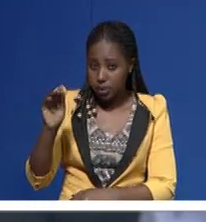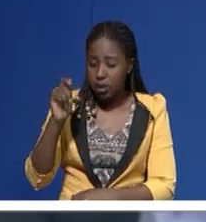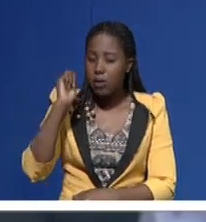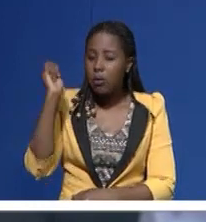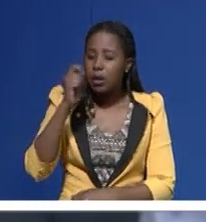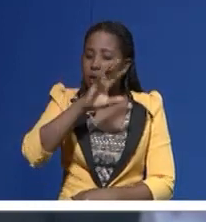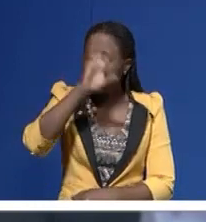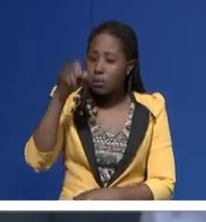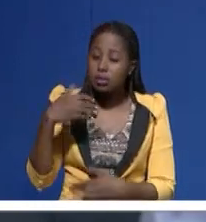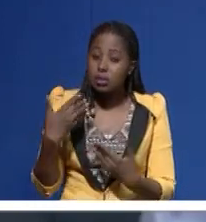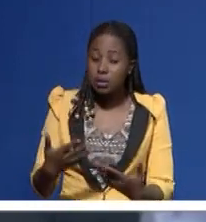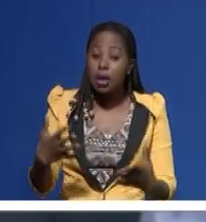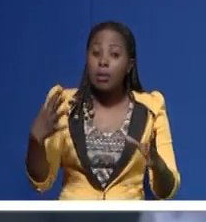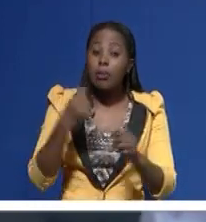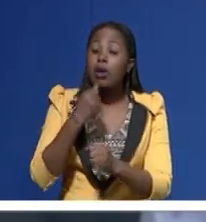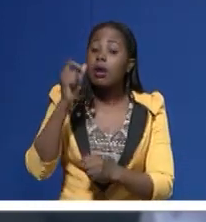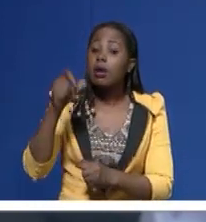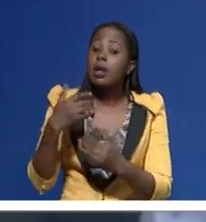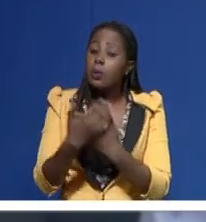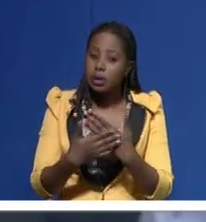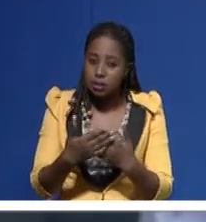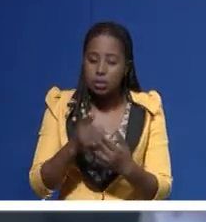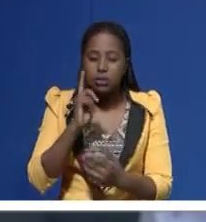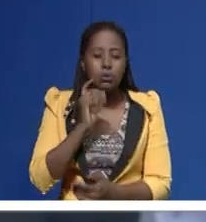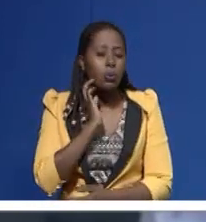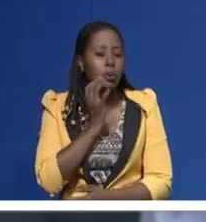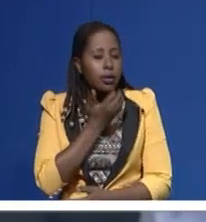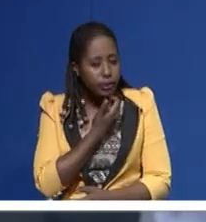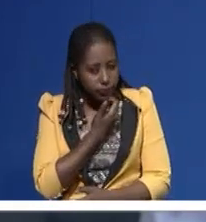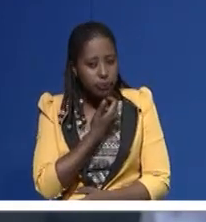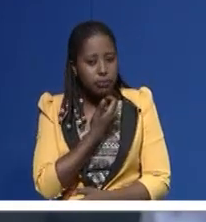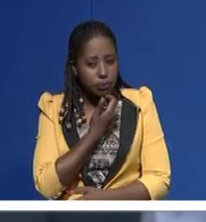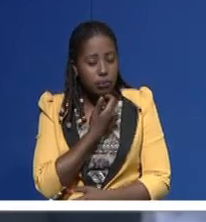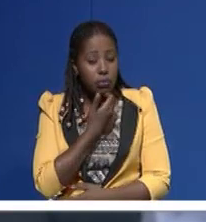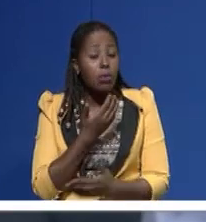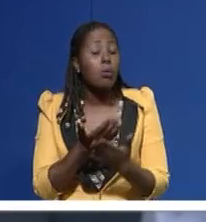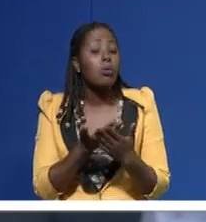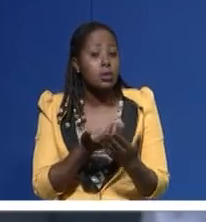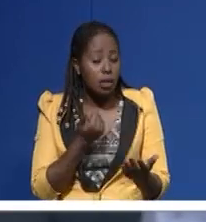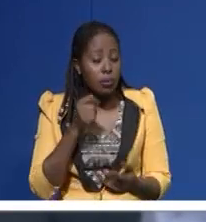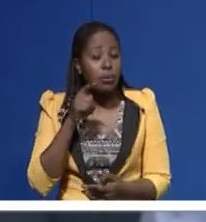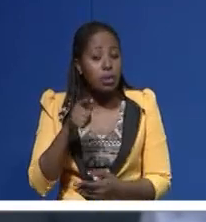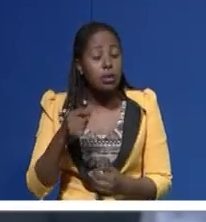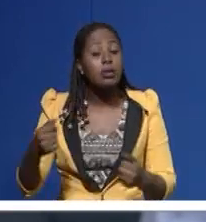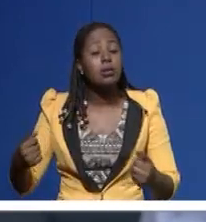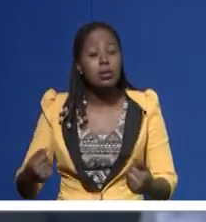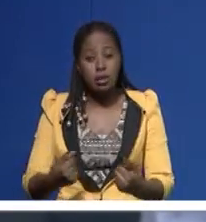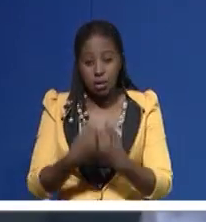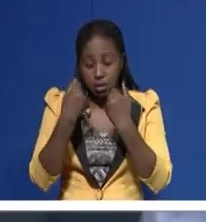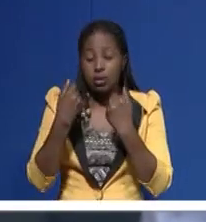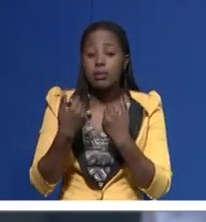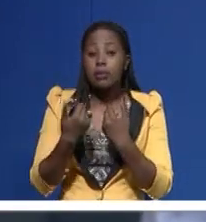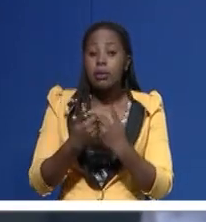Wakenya wote sasa pamoja na wananchi tuwe waangalifu, kwa sababu hii ni janga